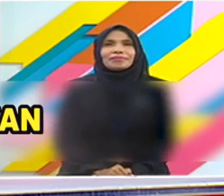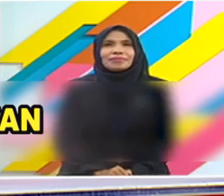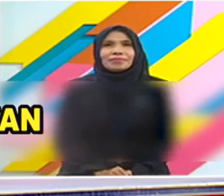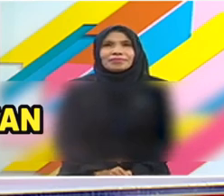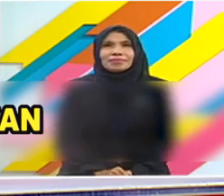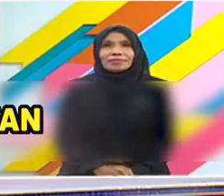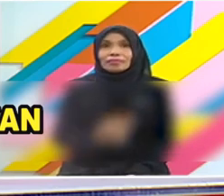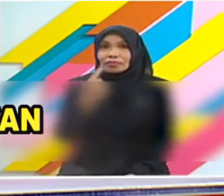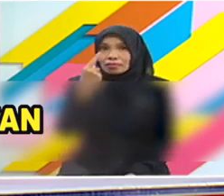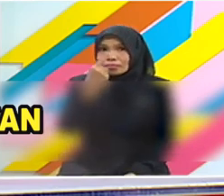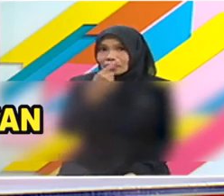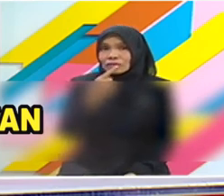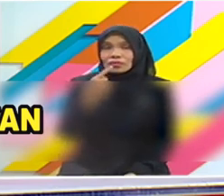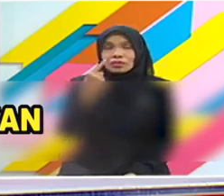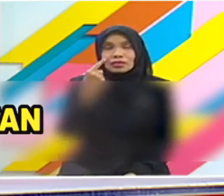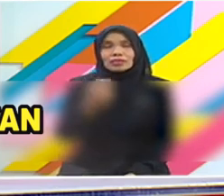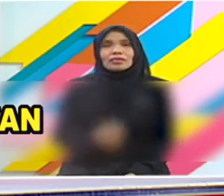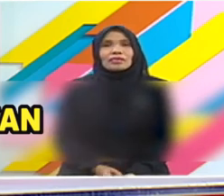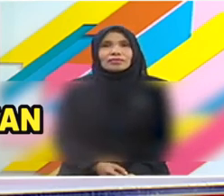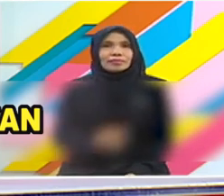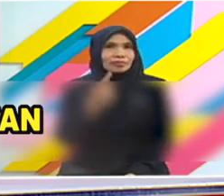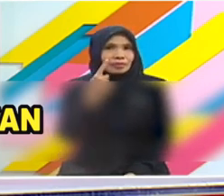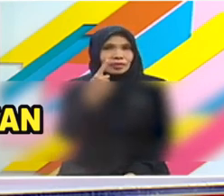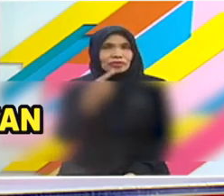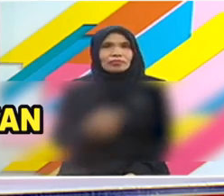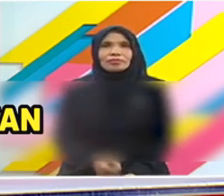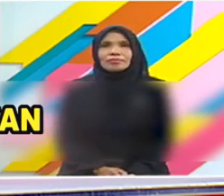kawasan hidung mempunyai sel-sel deria